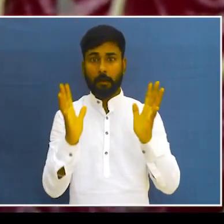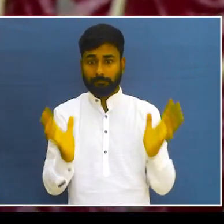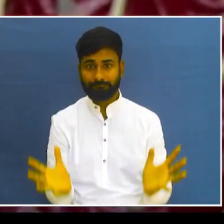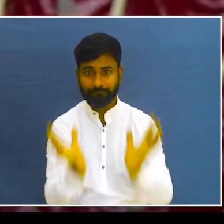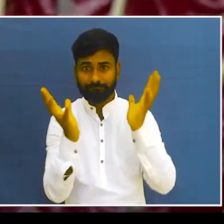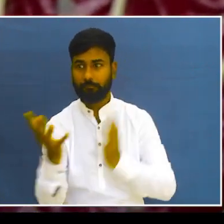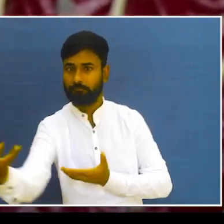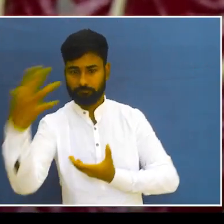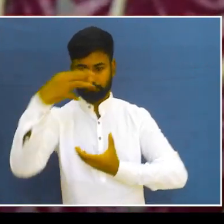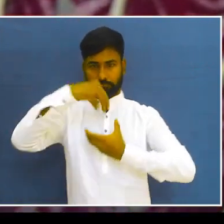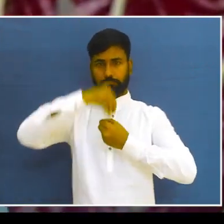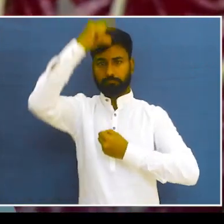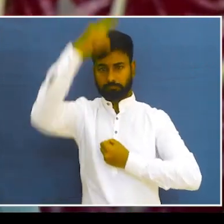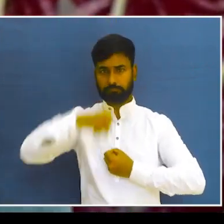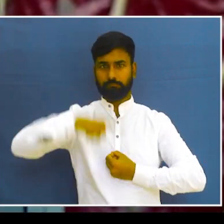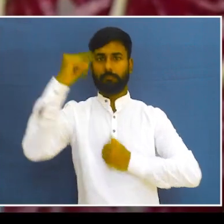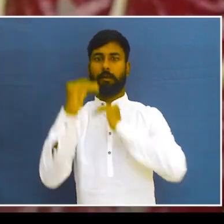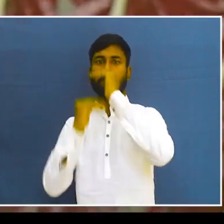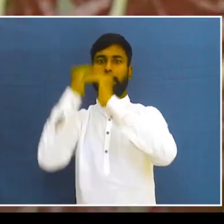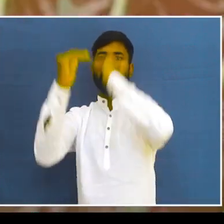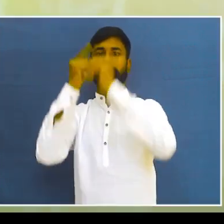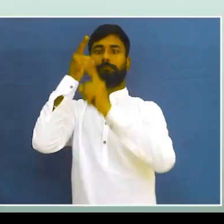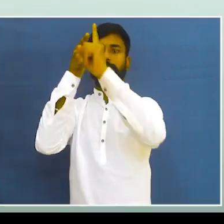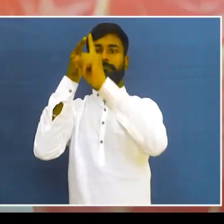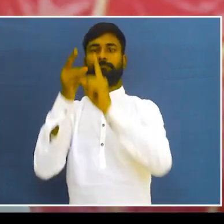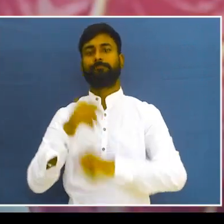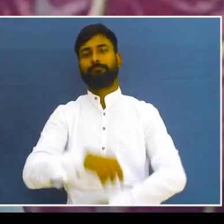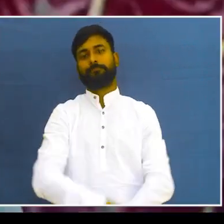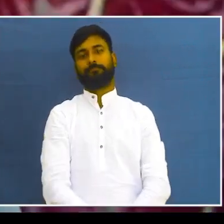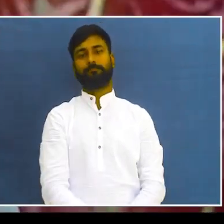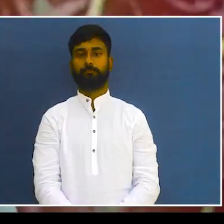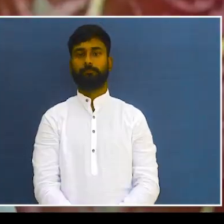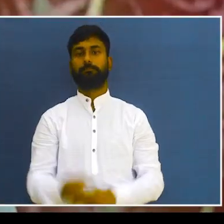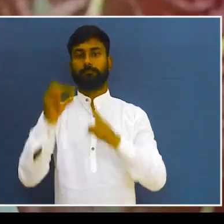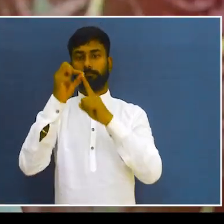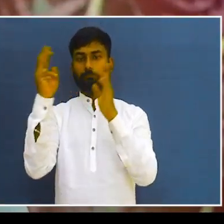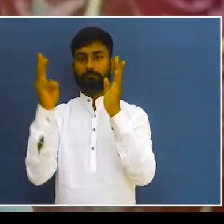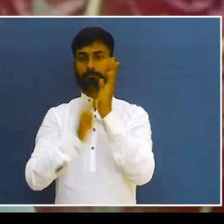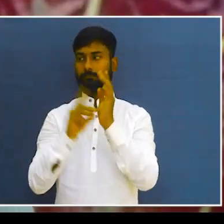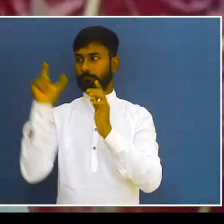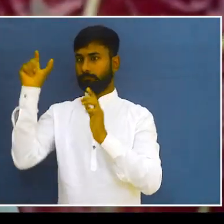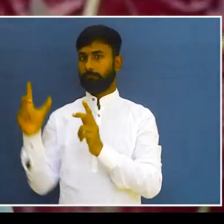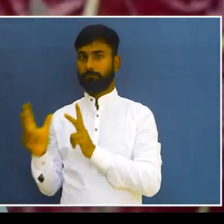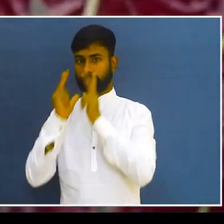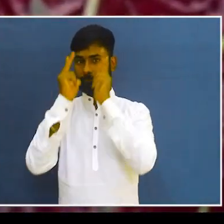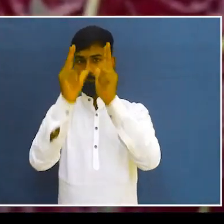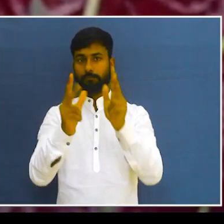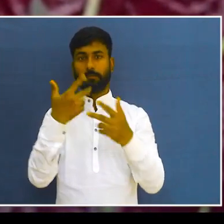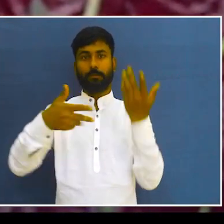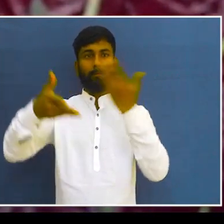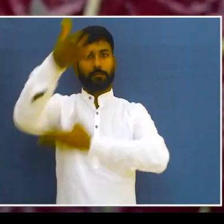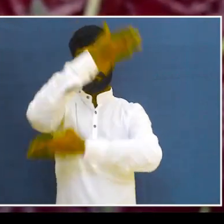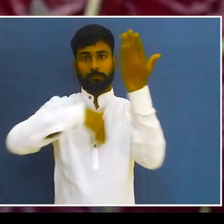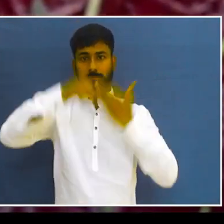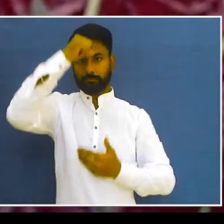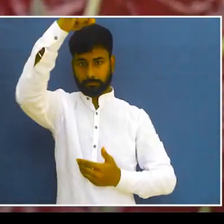को अपने हाल पर नहीं छोड़ सकती और इसलिए आज देश की नीतियों के केंद्र